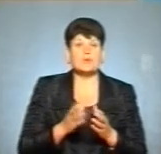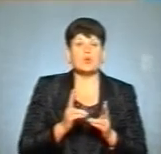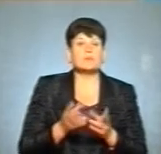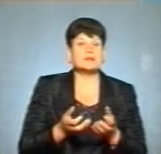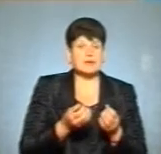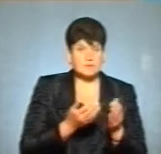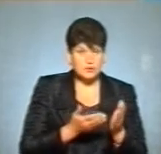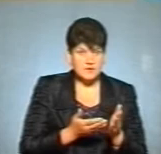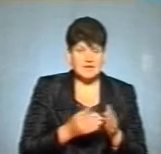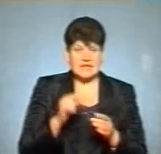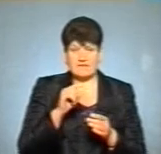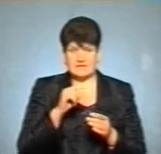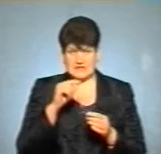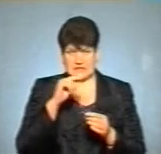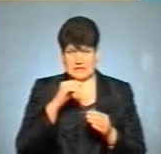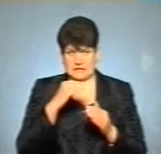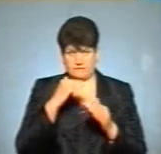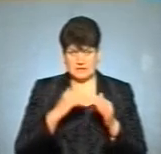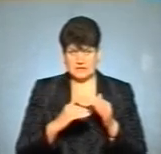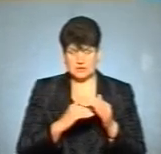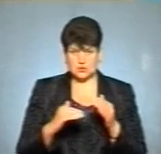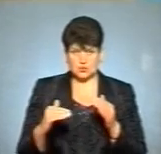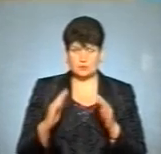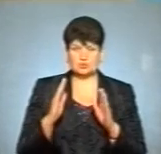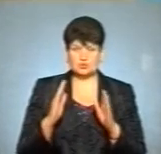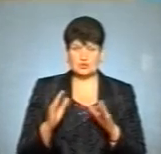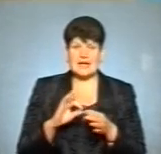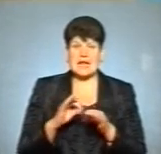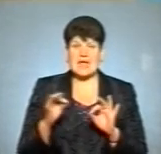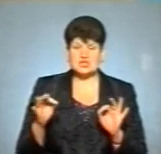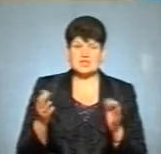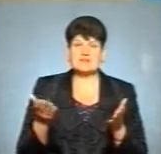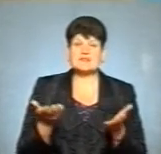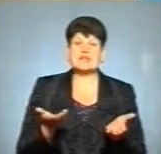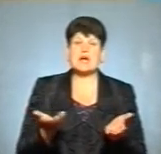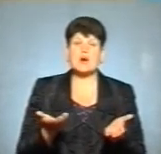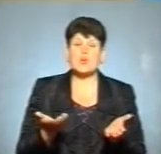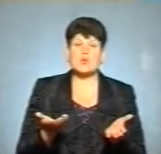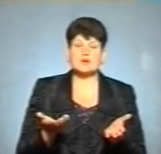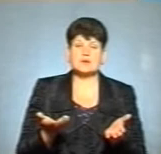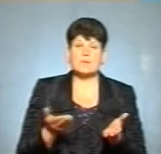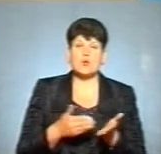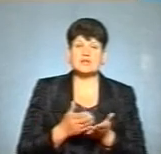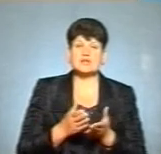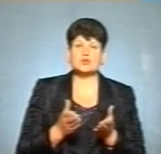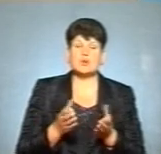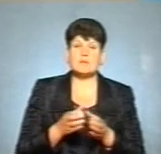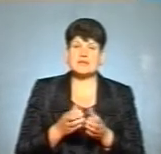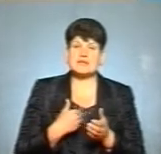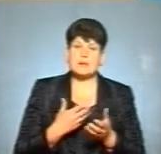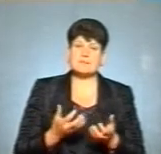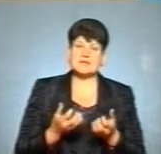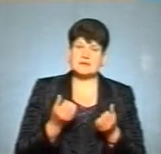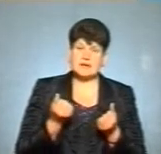а також внизу буде ставити, буде таке речення, від якої, від тої політичної партії, яку я підтримую,